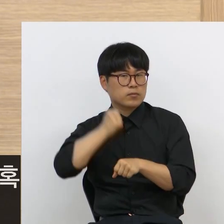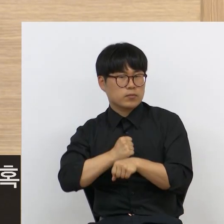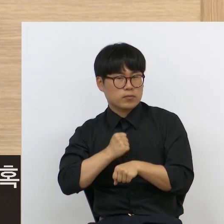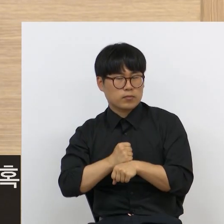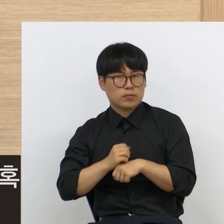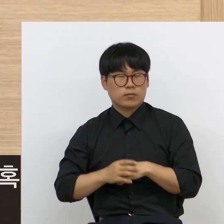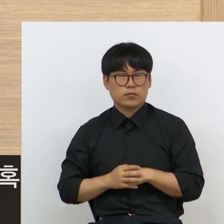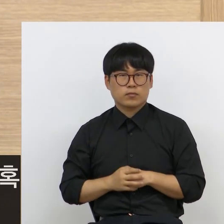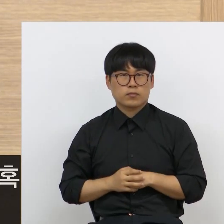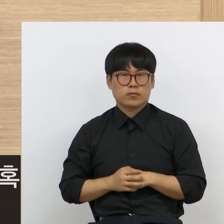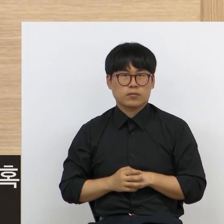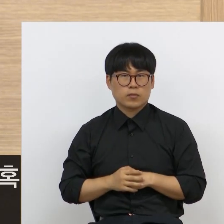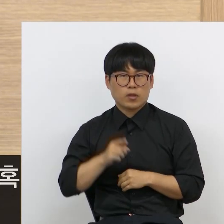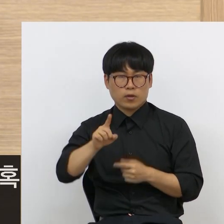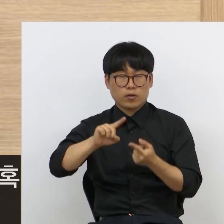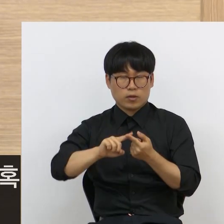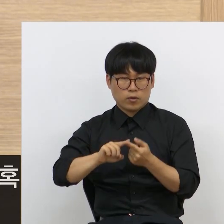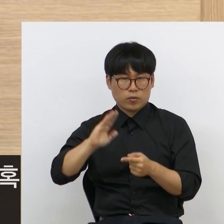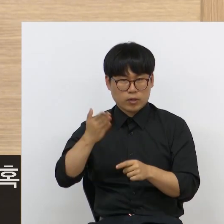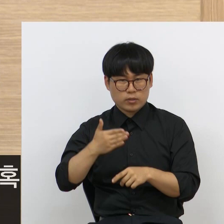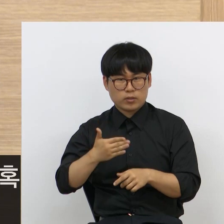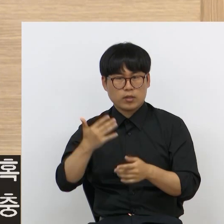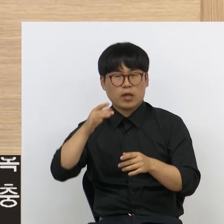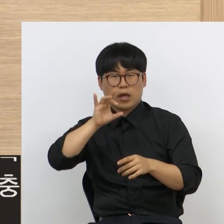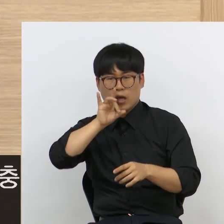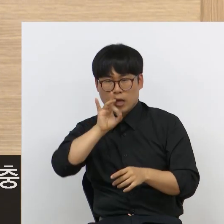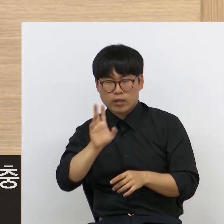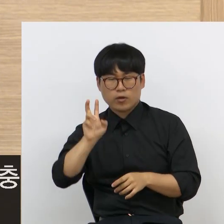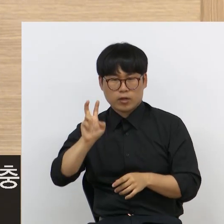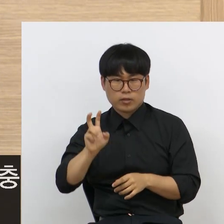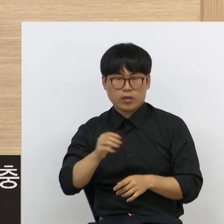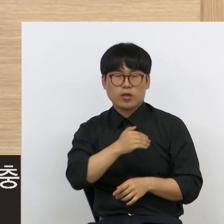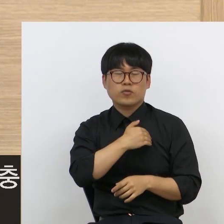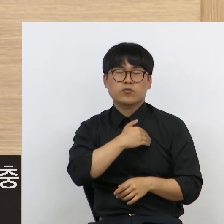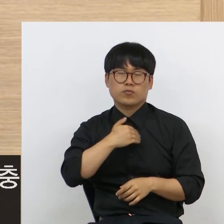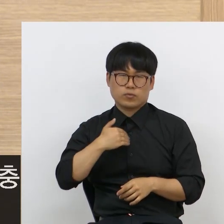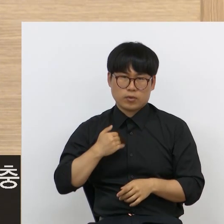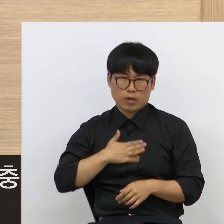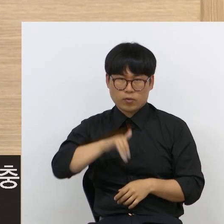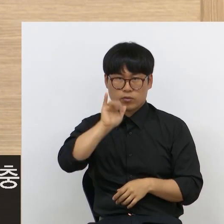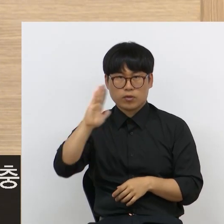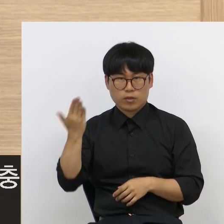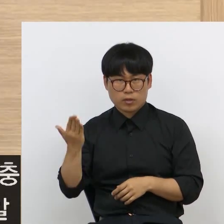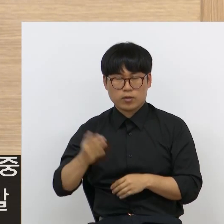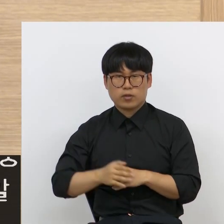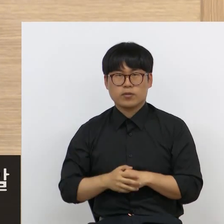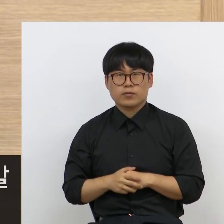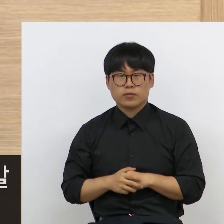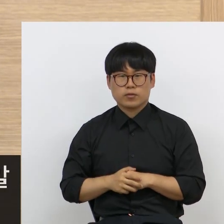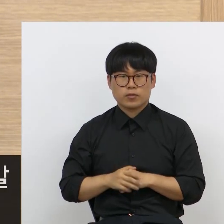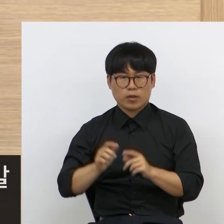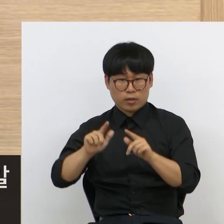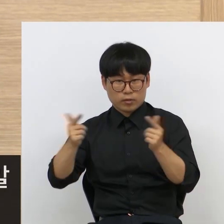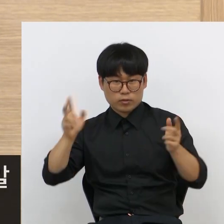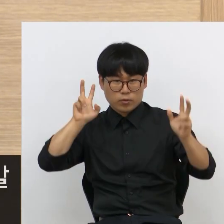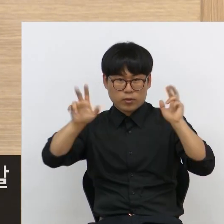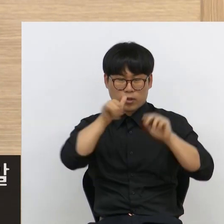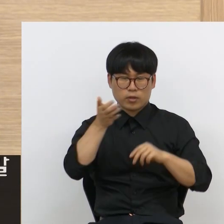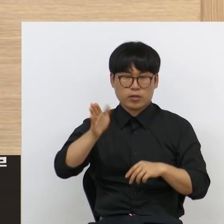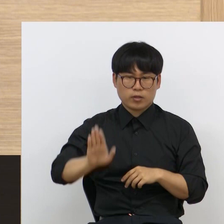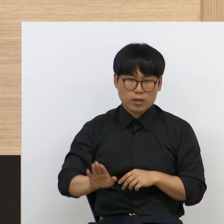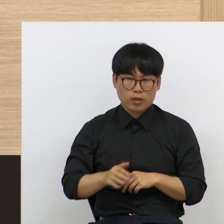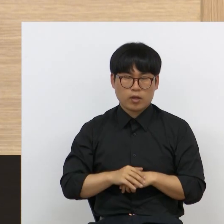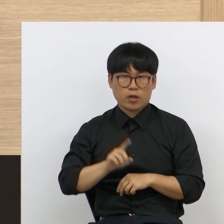것을 충분히 물론 그거대로 되지는 않겠지만 그래도 충분히 알고 있어야 됩니다. 여러 회사가 있는데 어떤